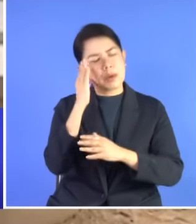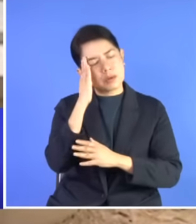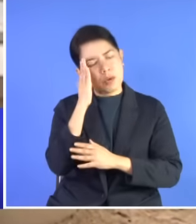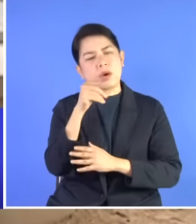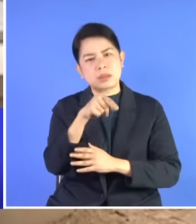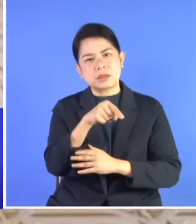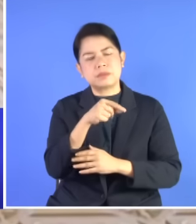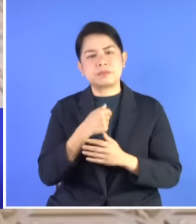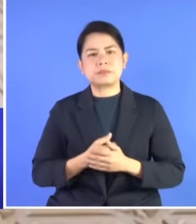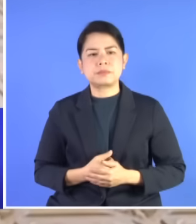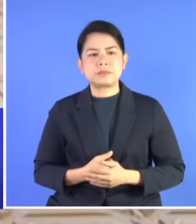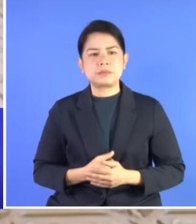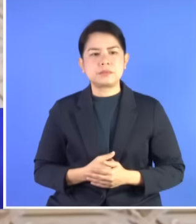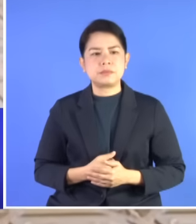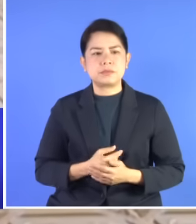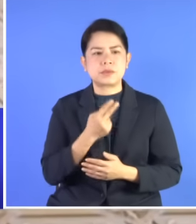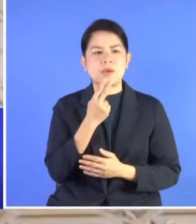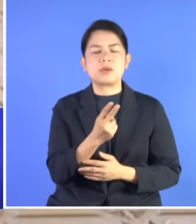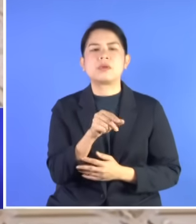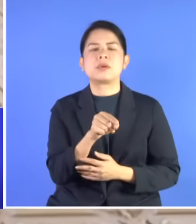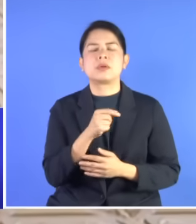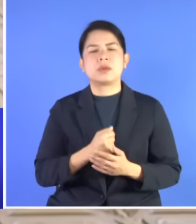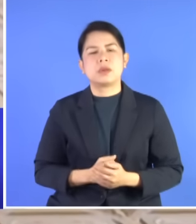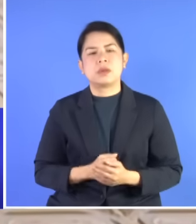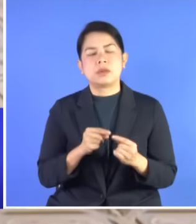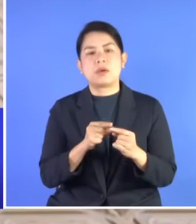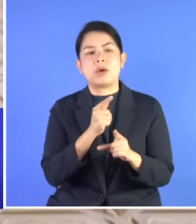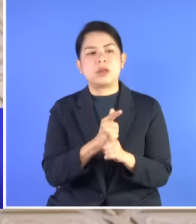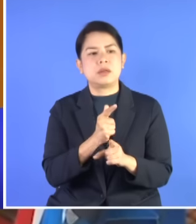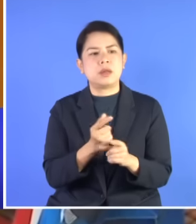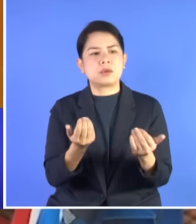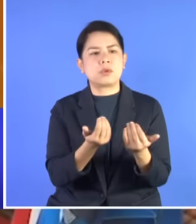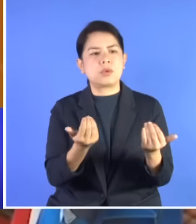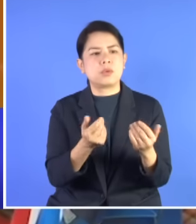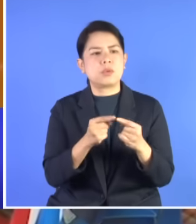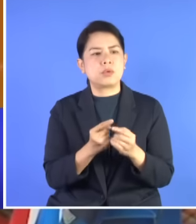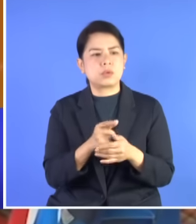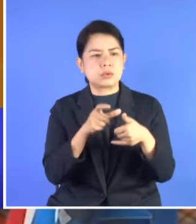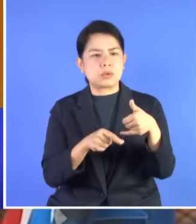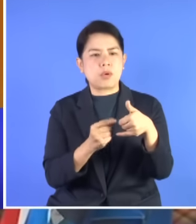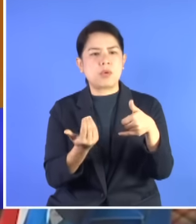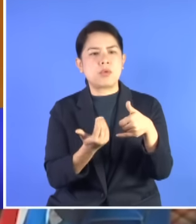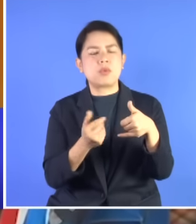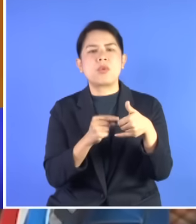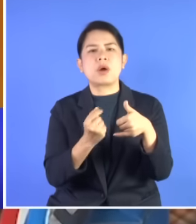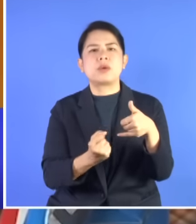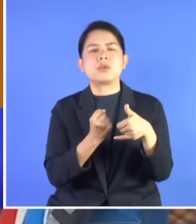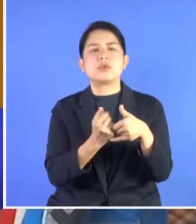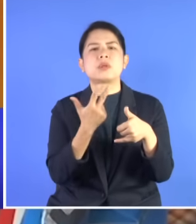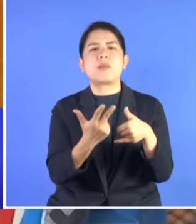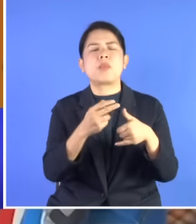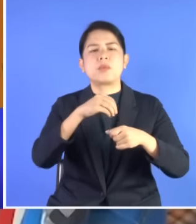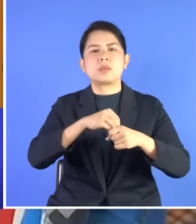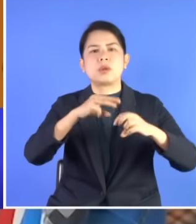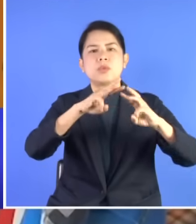าลาคนเดียวดูนะครับเนี่ยโอ้โหเนี่ยดูแล้วก็คือเด็กอายุ3ขวบเป็นเด็กผู้หญิงอ่ะไปอยู่ที่วัดคนเดียวอ่ะใช่ไหม